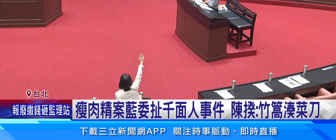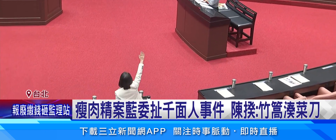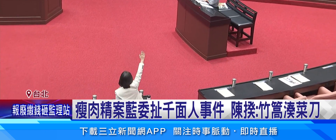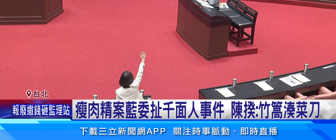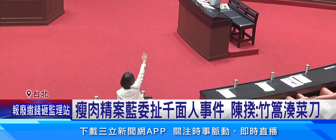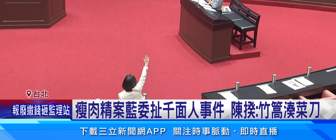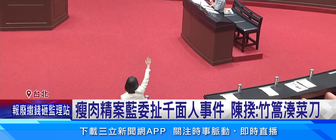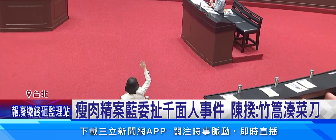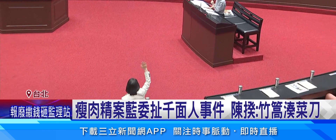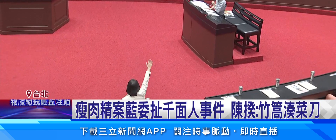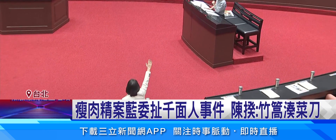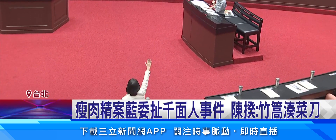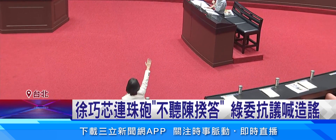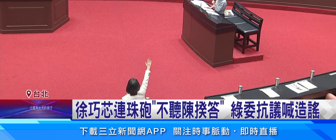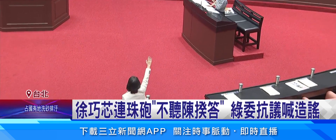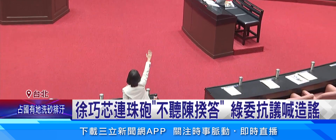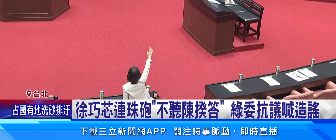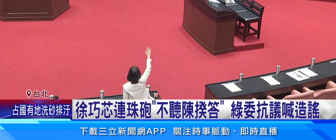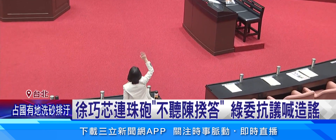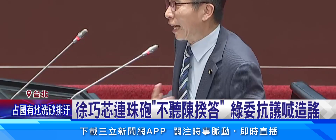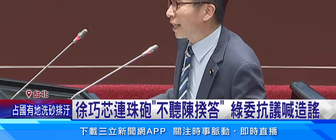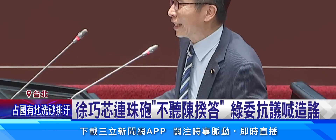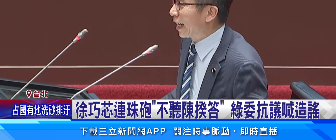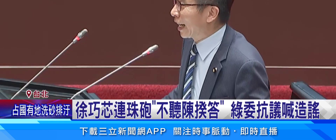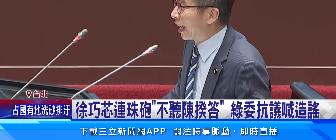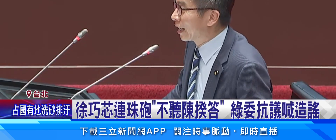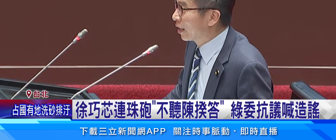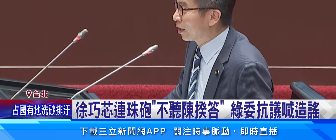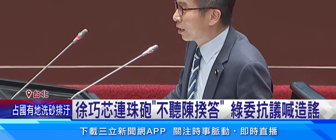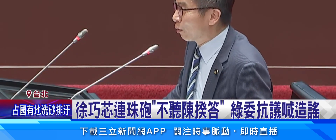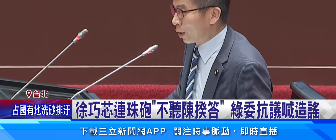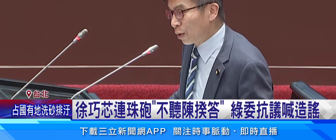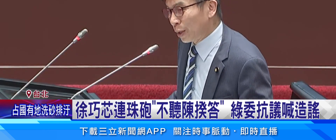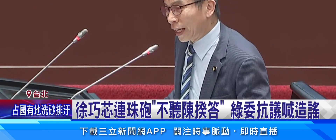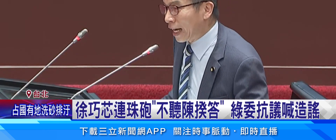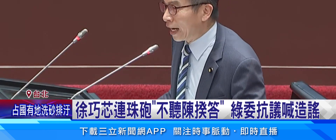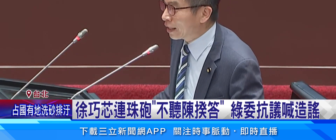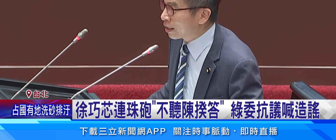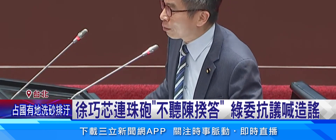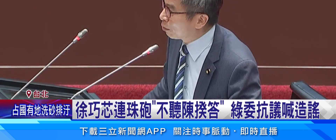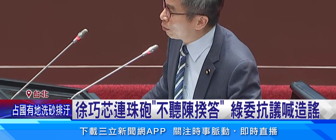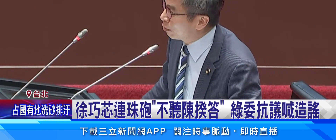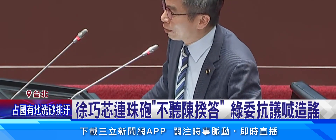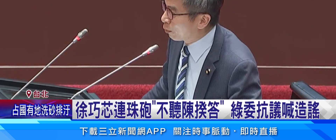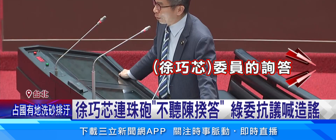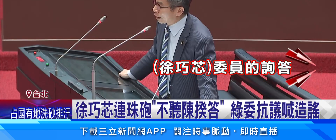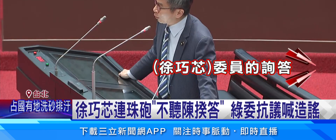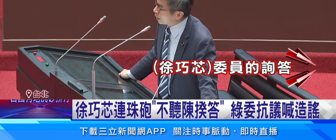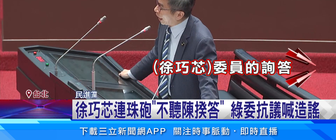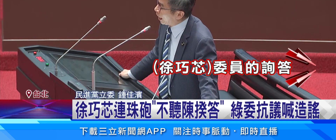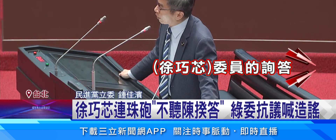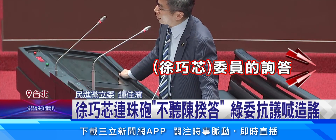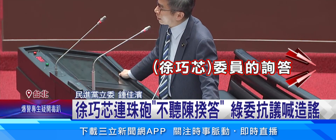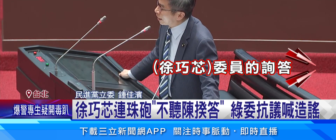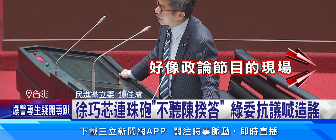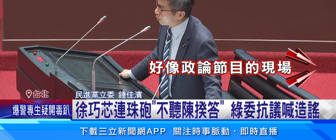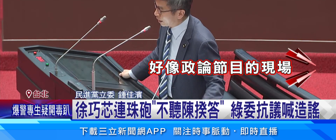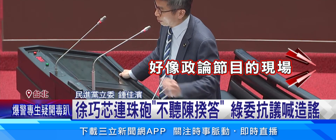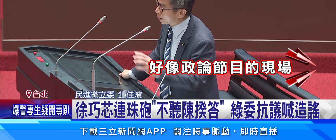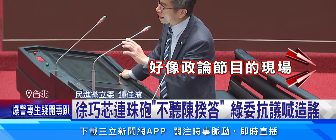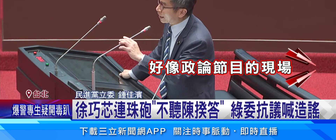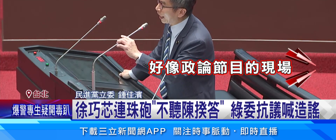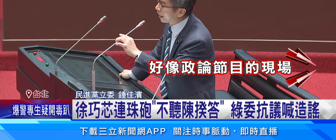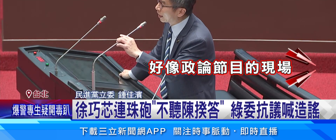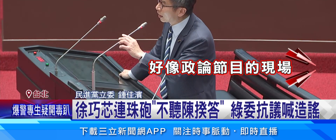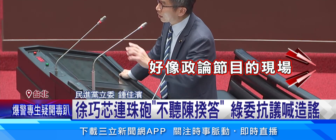台下的绿委看不下去，起身抗议。下一棒的钟嘉宾也酸了一下，忙看戏的韩院长。 委员的巡查常常在这